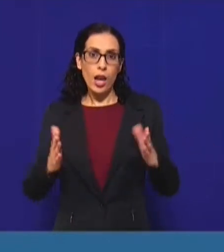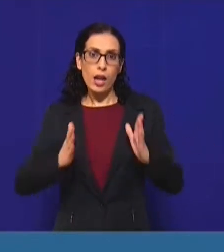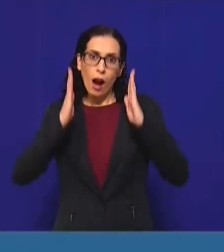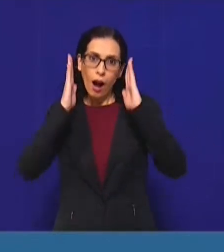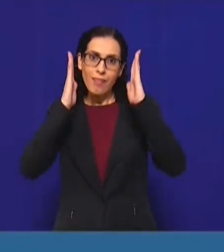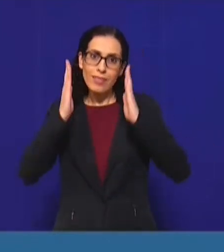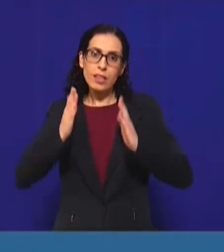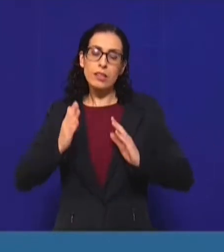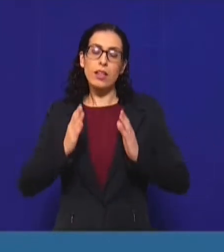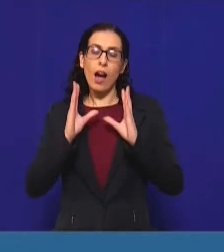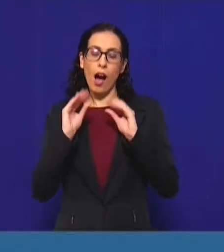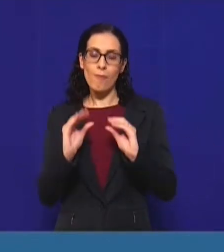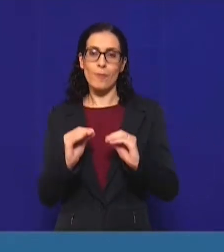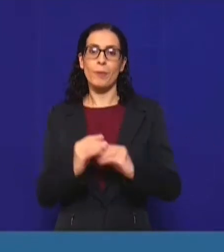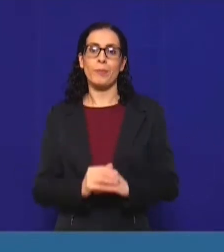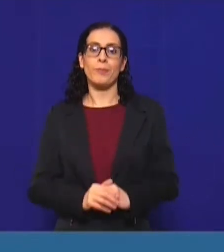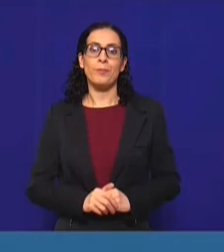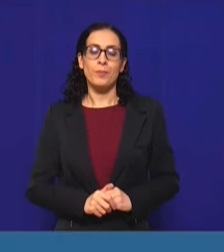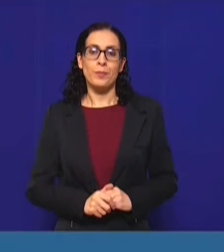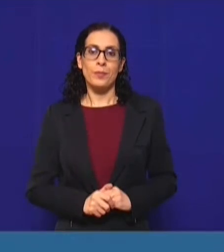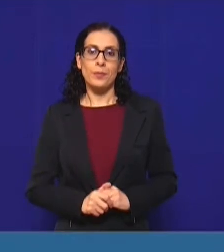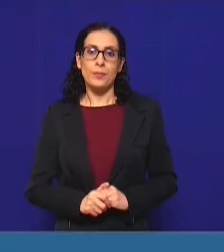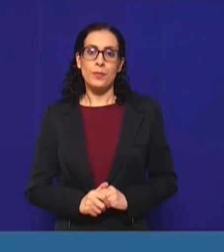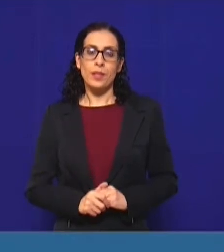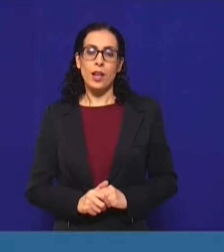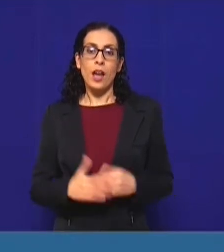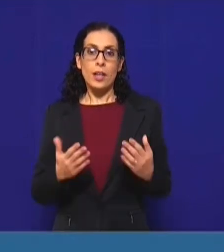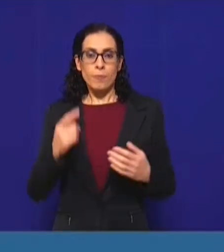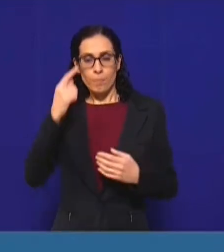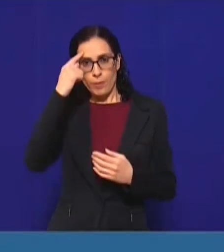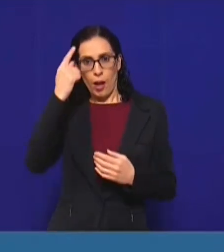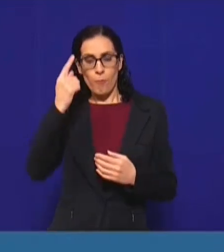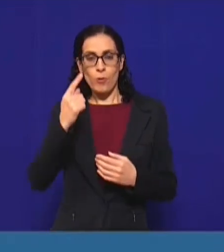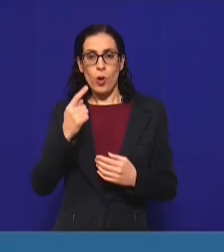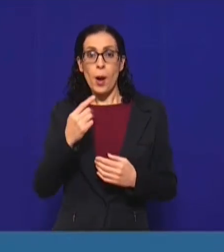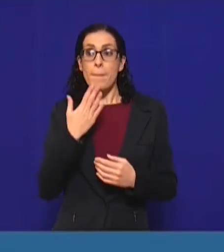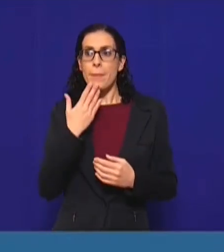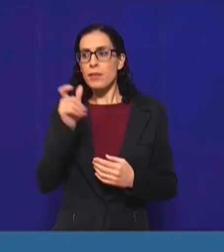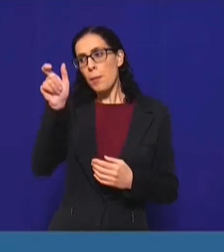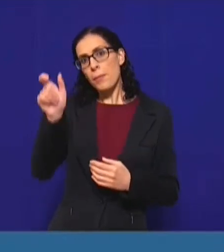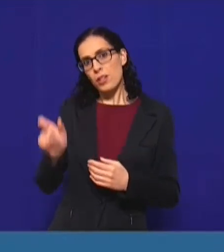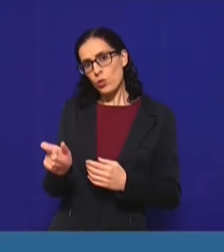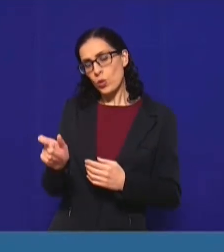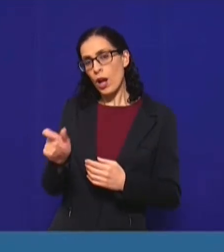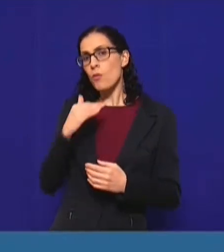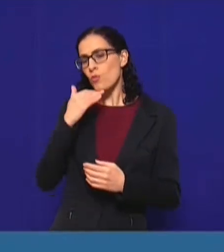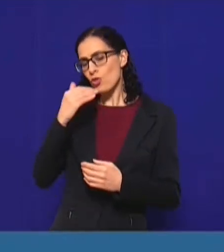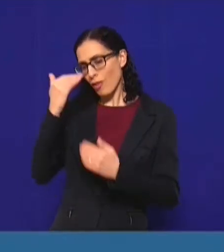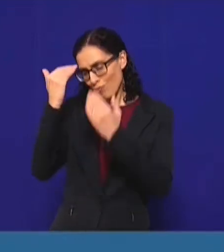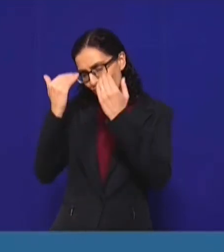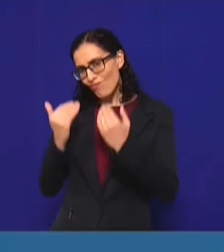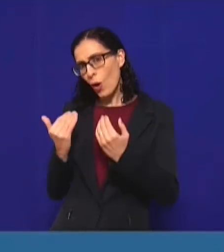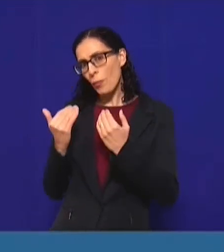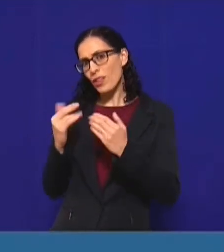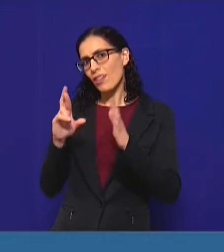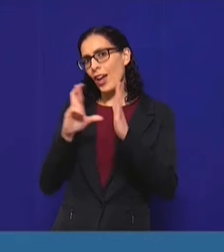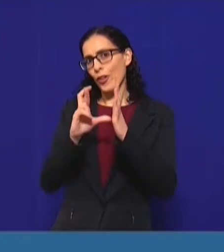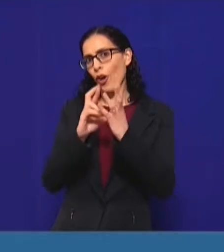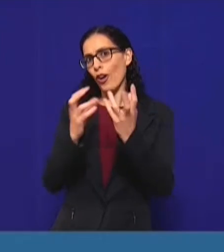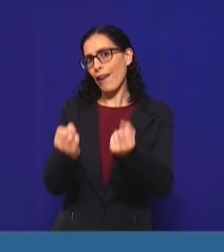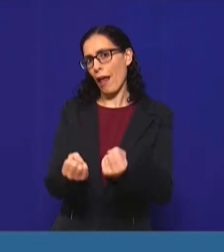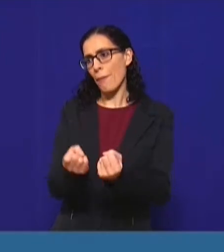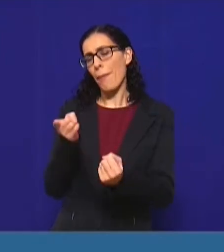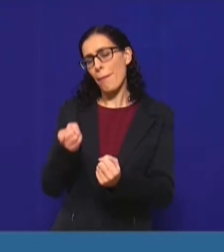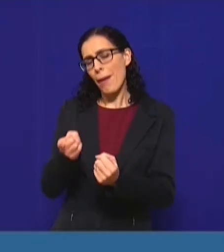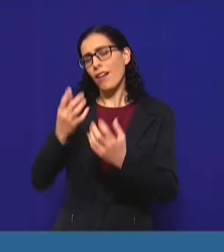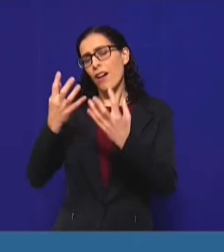meħtieġa. Barra minn hekk ukoll bħalma nafu dejjem meta jkollok persuni ma jkunux qegħdin isegwu l-miżuri ta' mitigazzjoni, hemmhekk